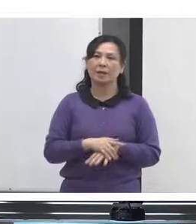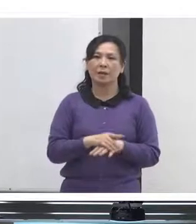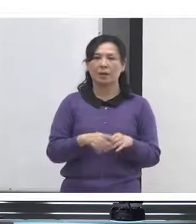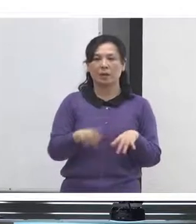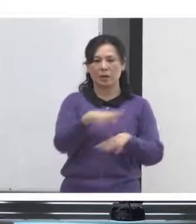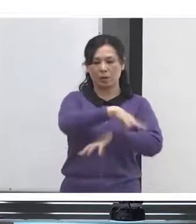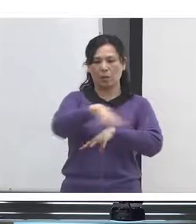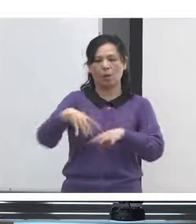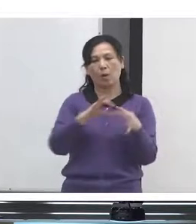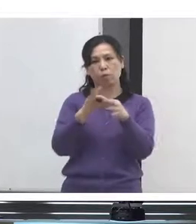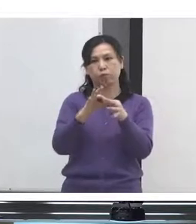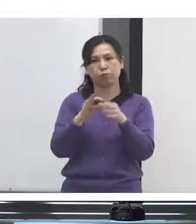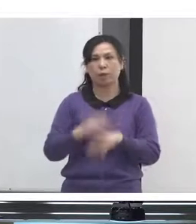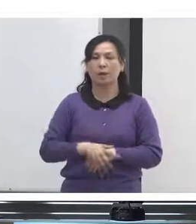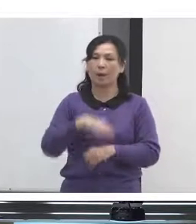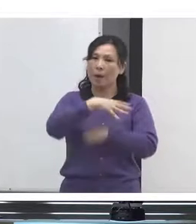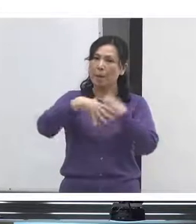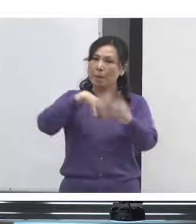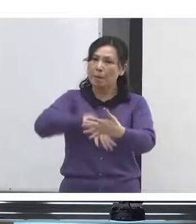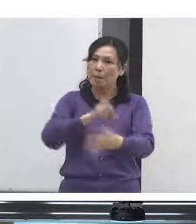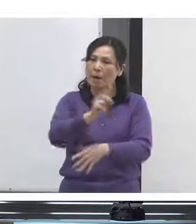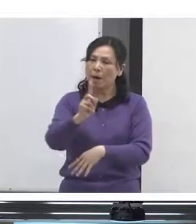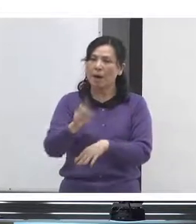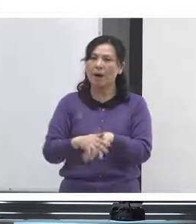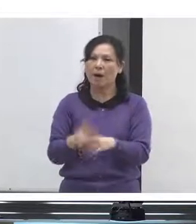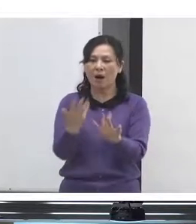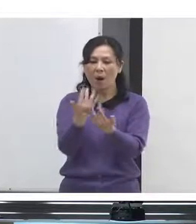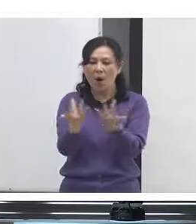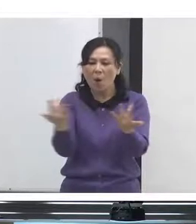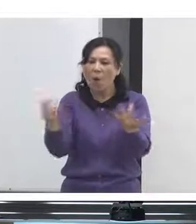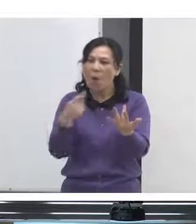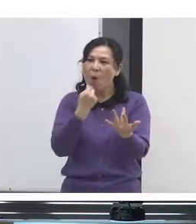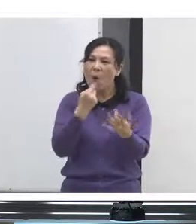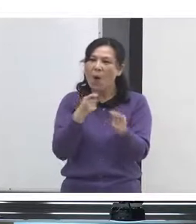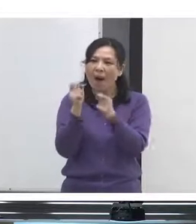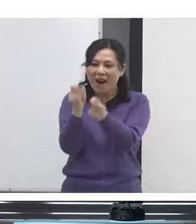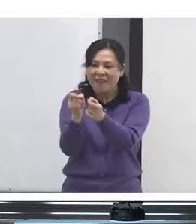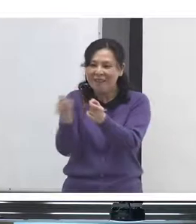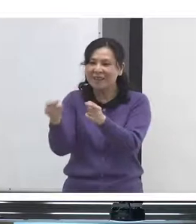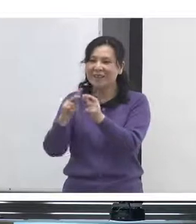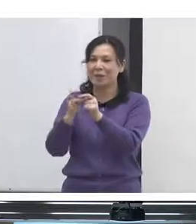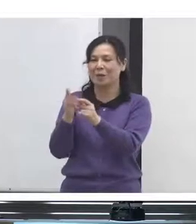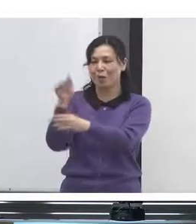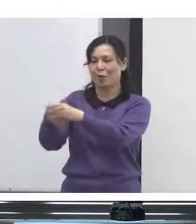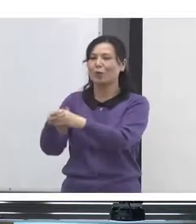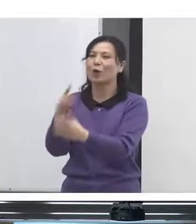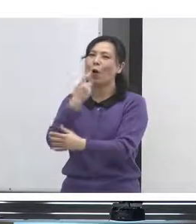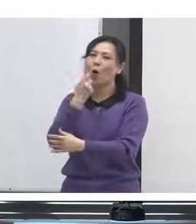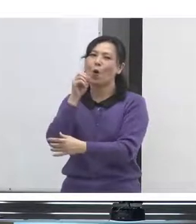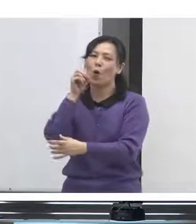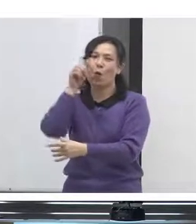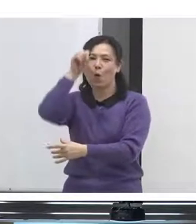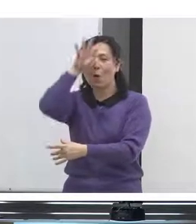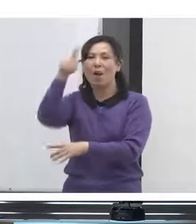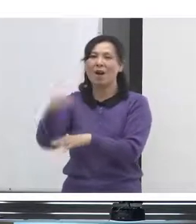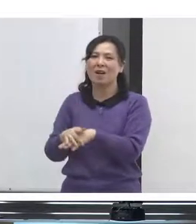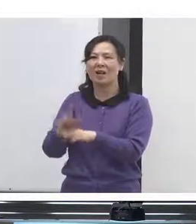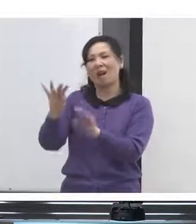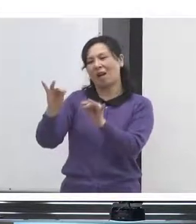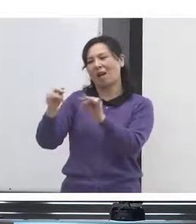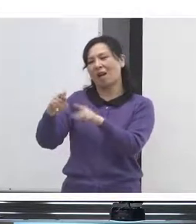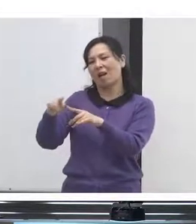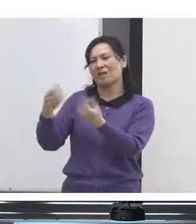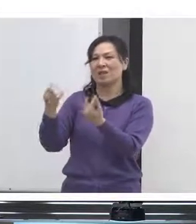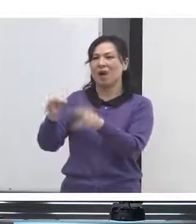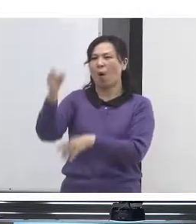高相关。那包含哪些？比如说你跟绿地越近，你就会想要投绿党，那包含就是它的地价也是较贵，然后它的